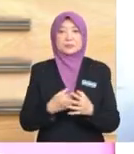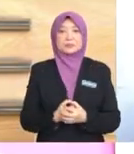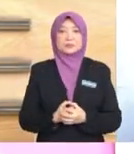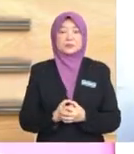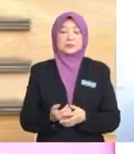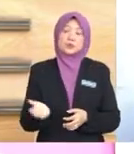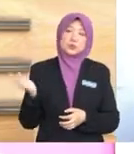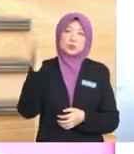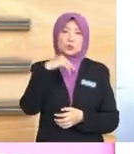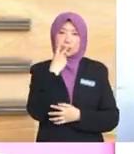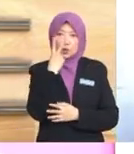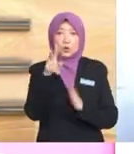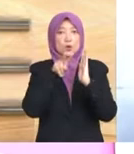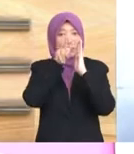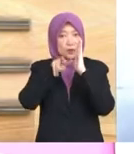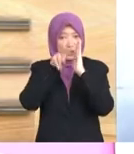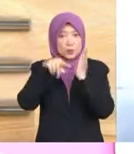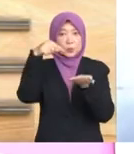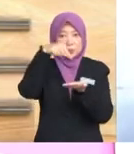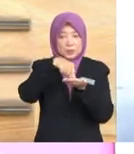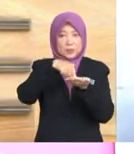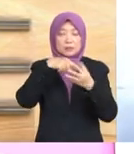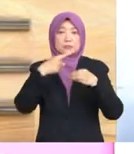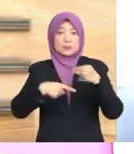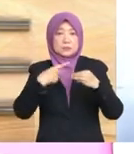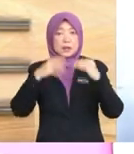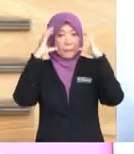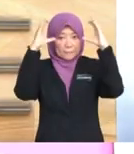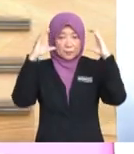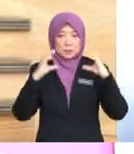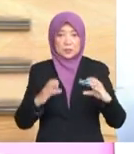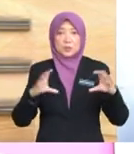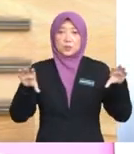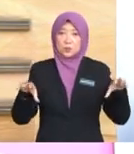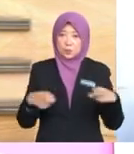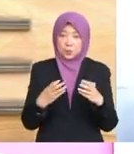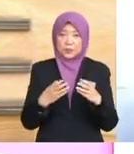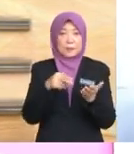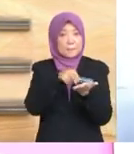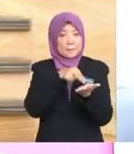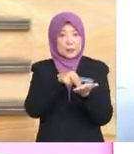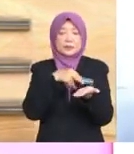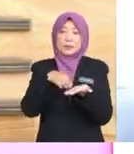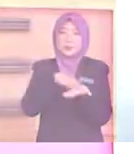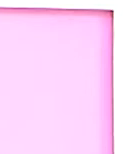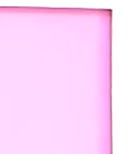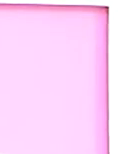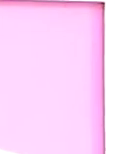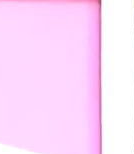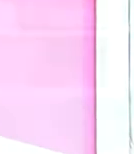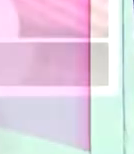kita tonton dulu video pendek ini tentang cara-cara membuat buttercream. Silakan.